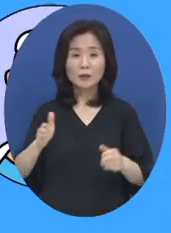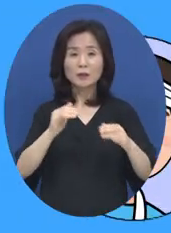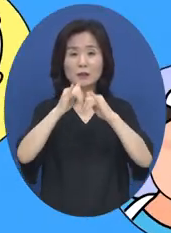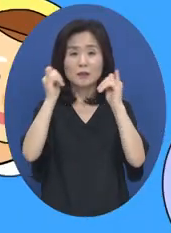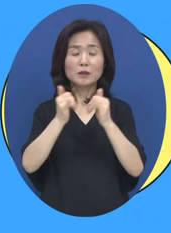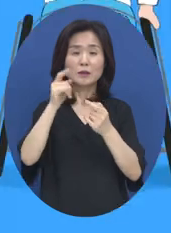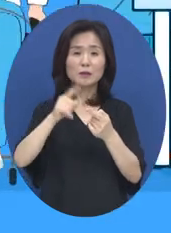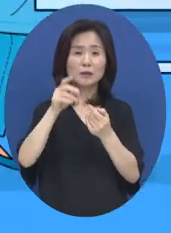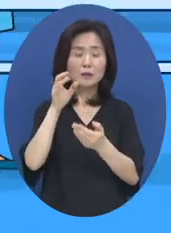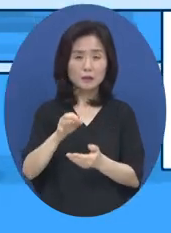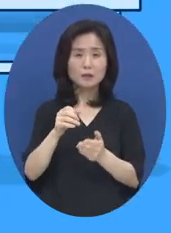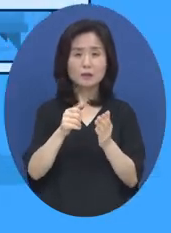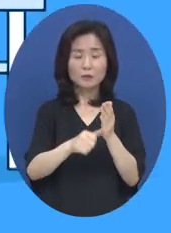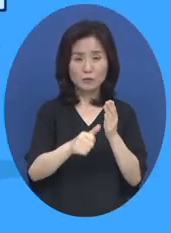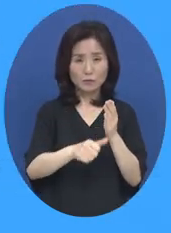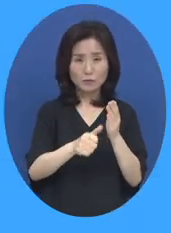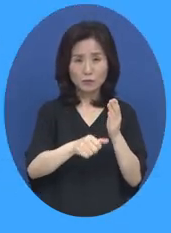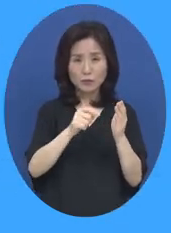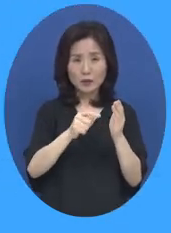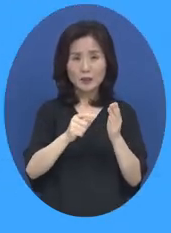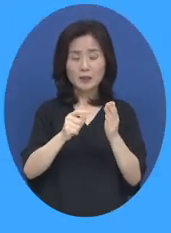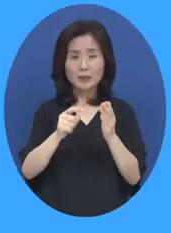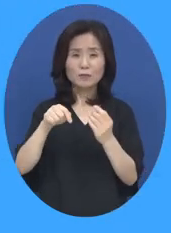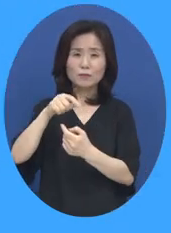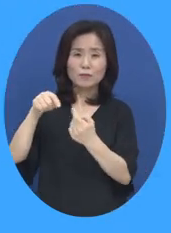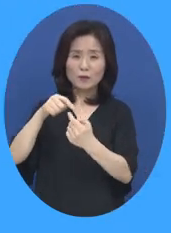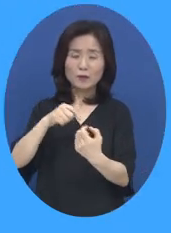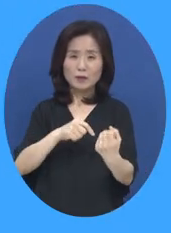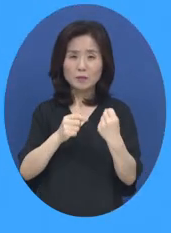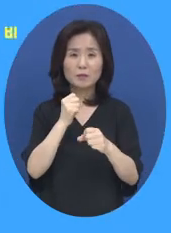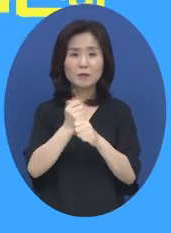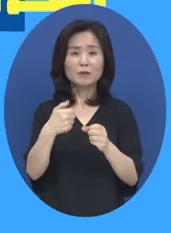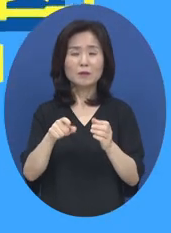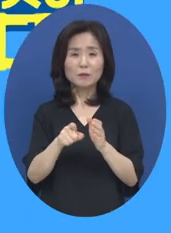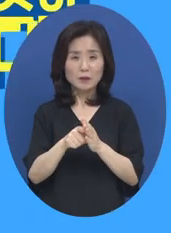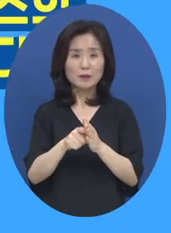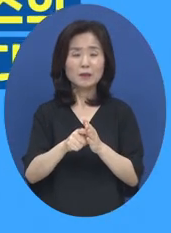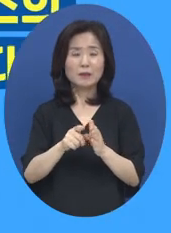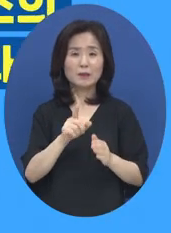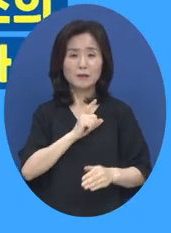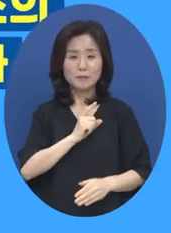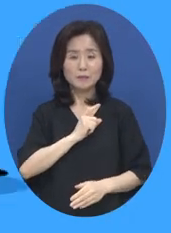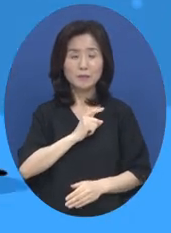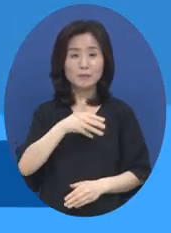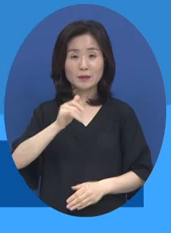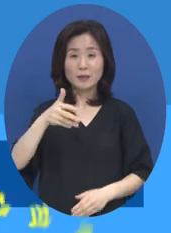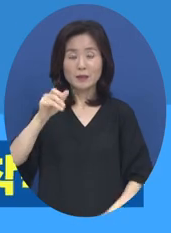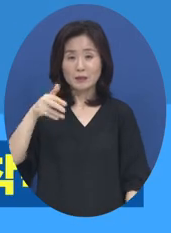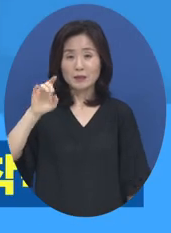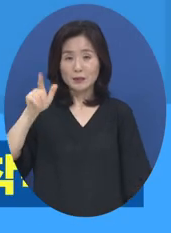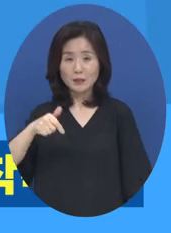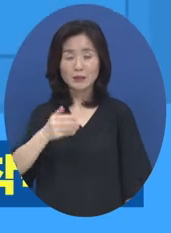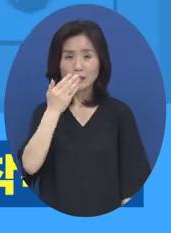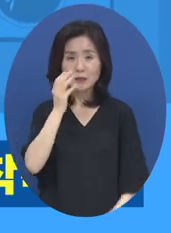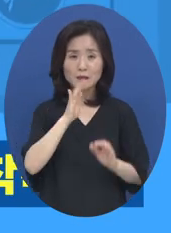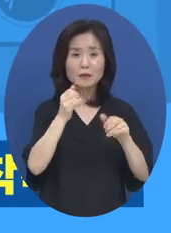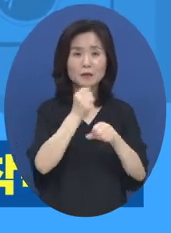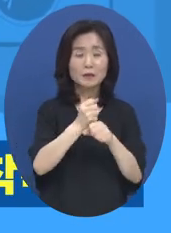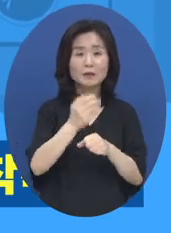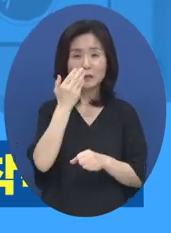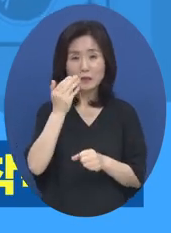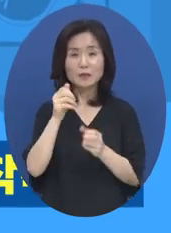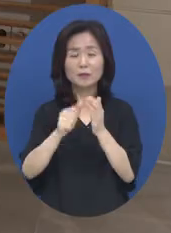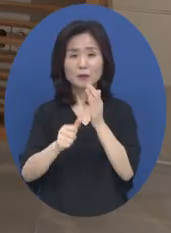가치 생산품의 자생력 강화를 위해 만든 브랜드로 착한 사람들이 만든 착한 상품이 착한 소비로